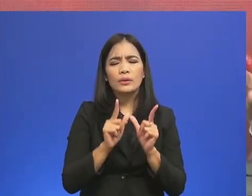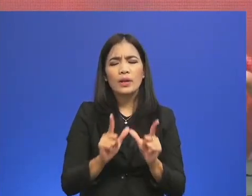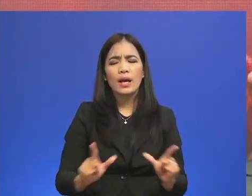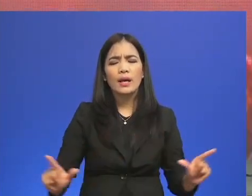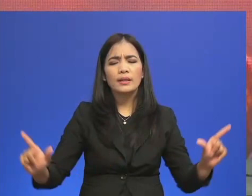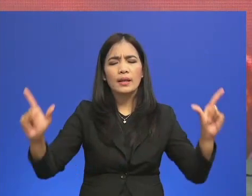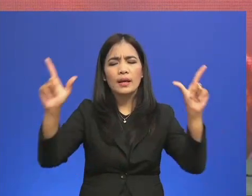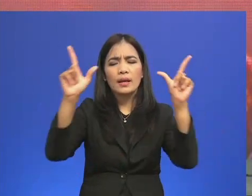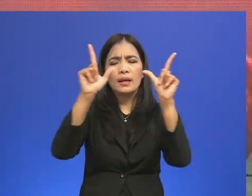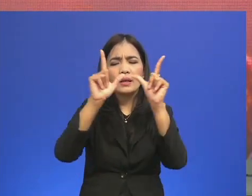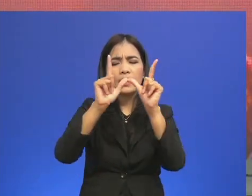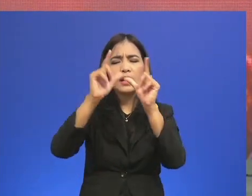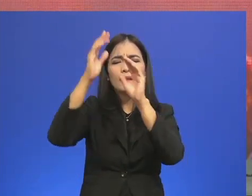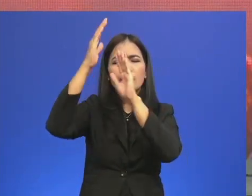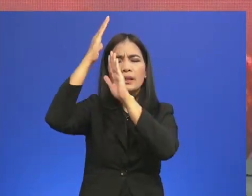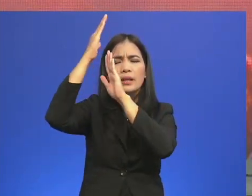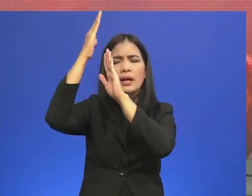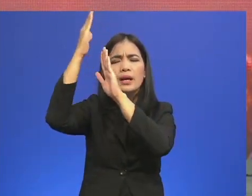Aku layak di